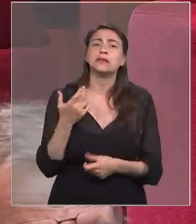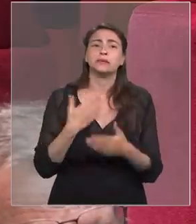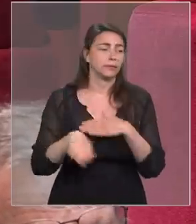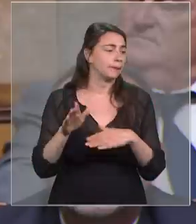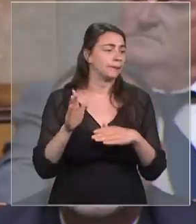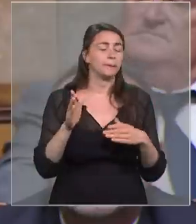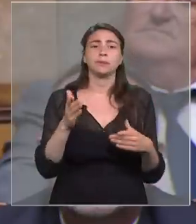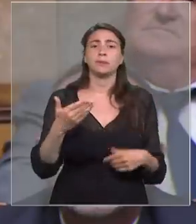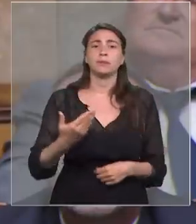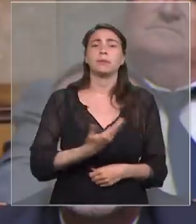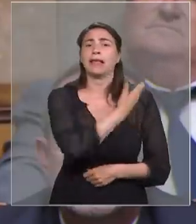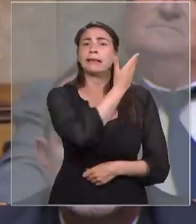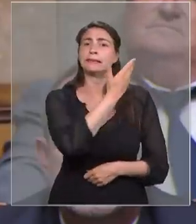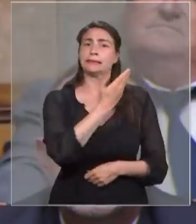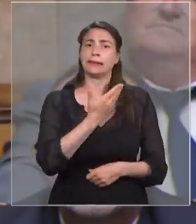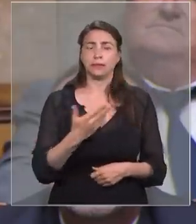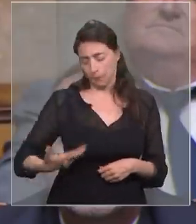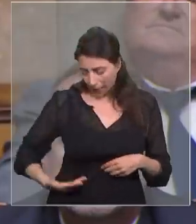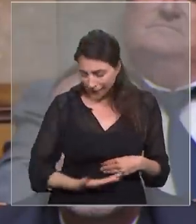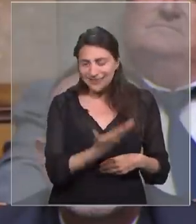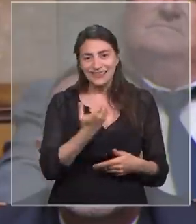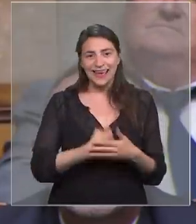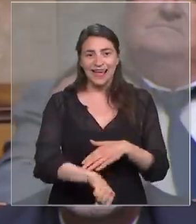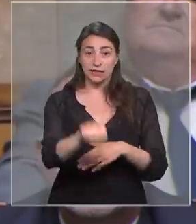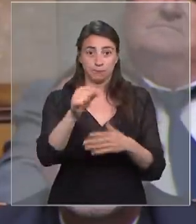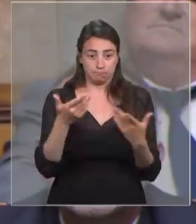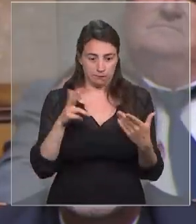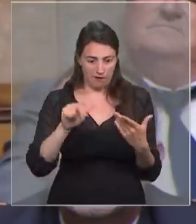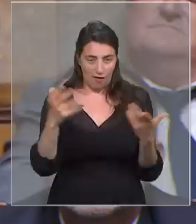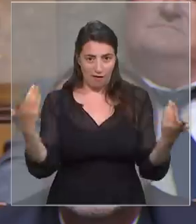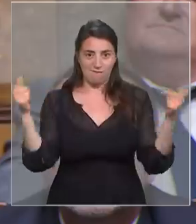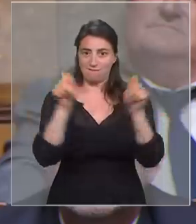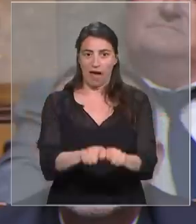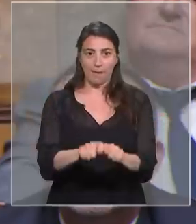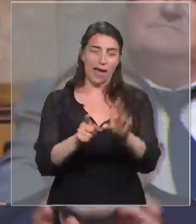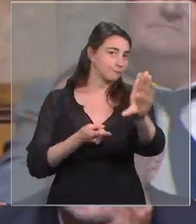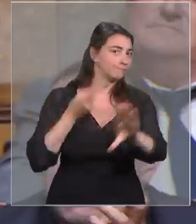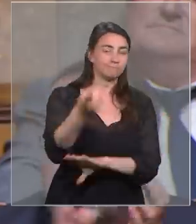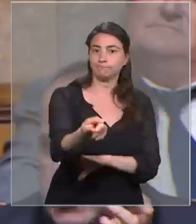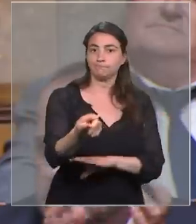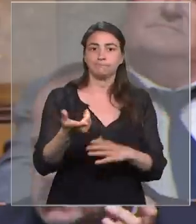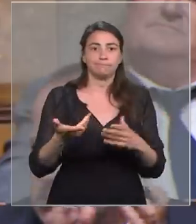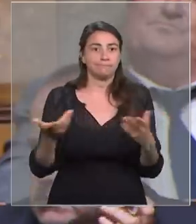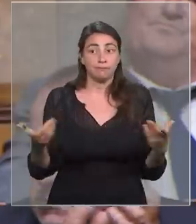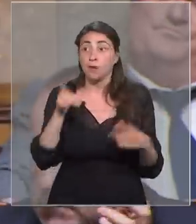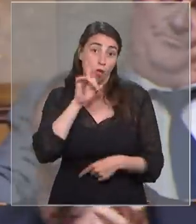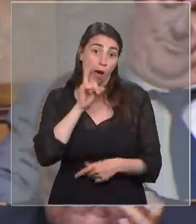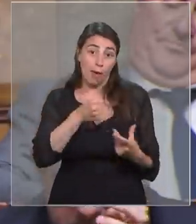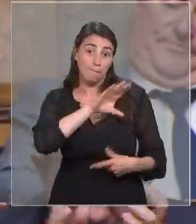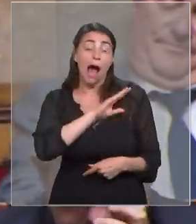Landerneau, Guingamp, menacent de fermer temporairement, définitivement, faute d'anesthésistes.